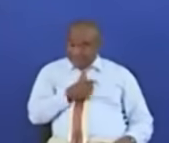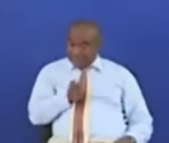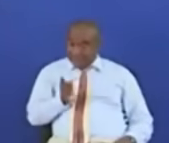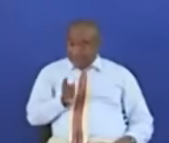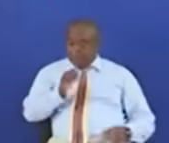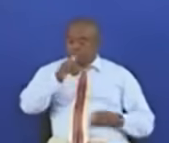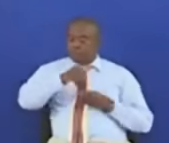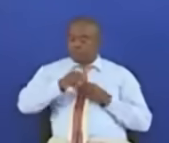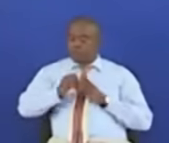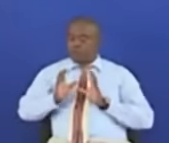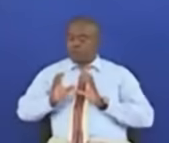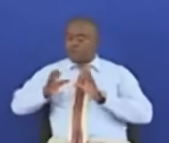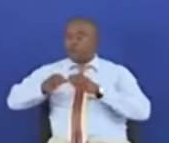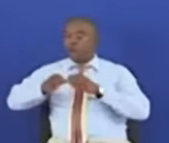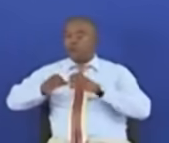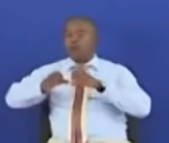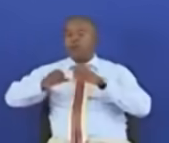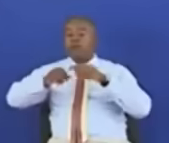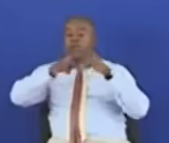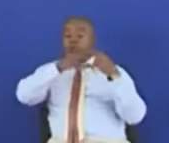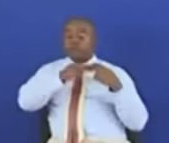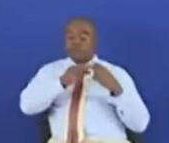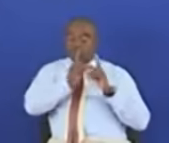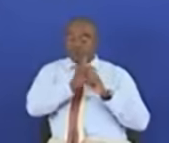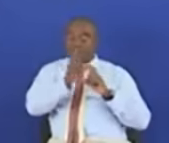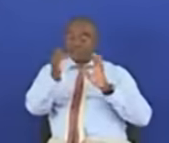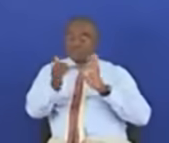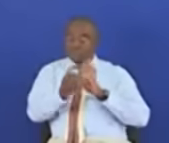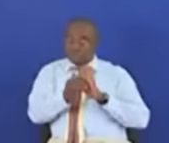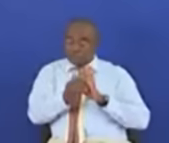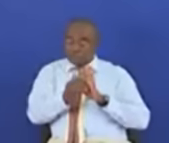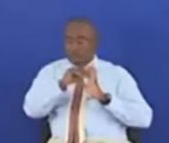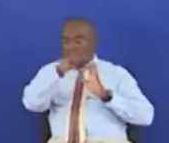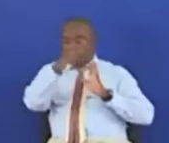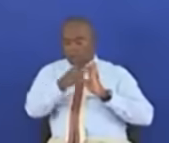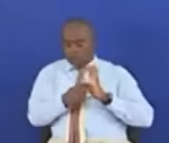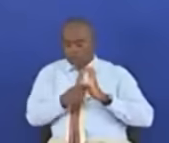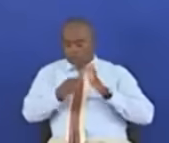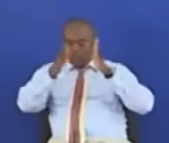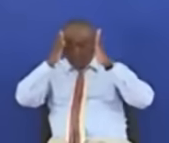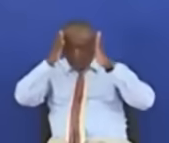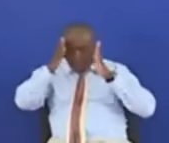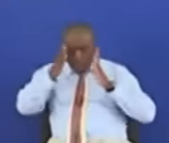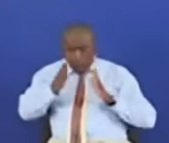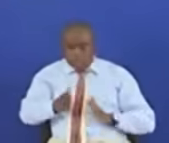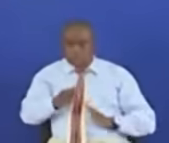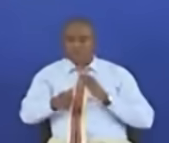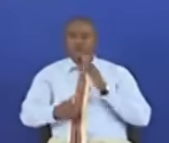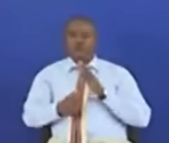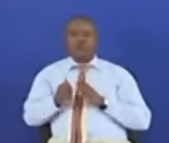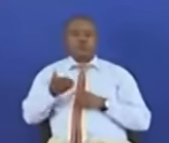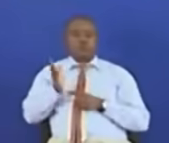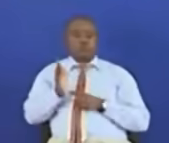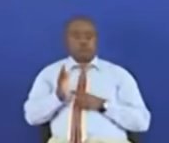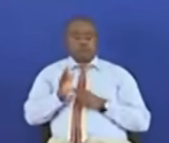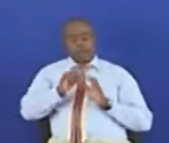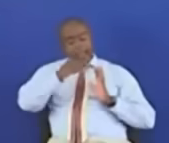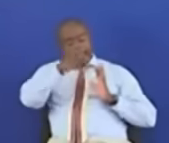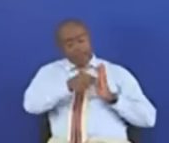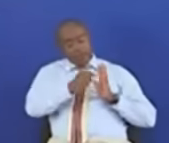mjumbe wa tume atalazimika kuzingatia sheria na kanuni za maadili ya viongozi wa umma na kanuni za